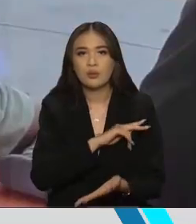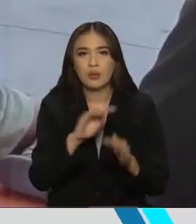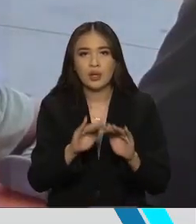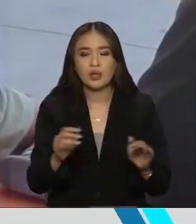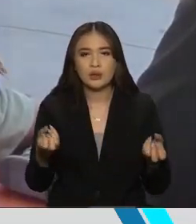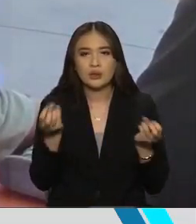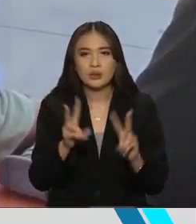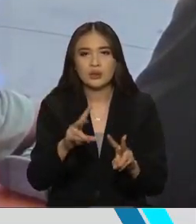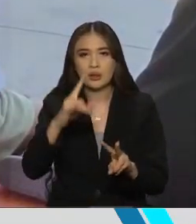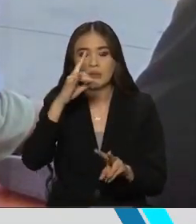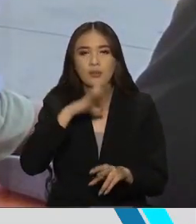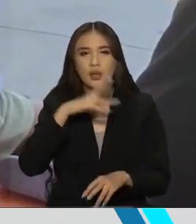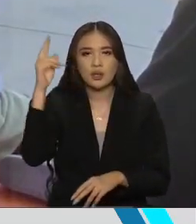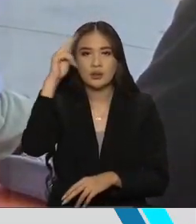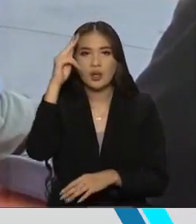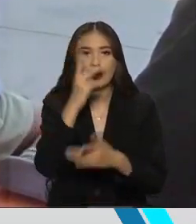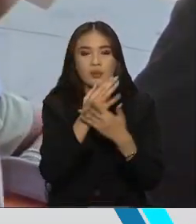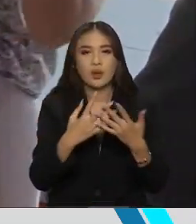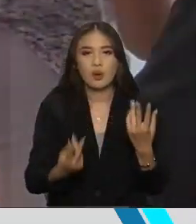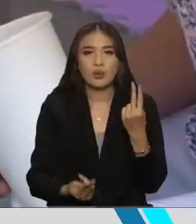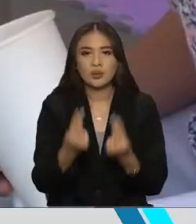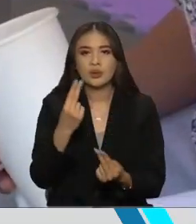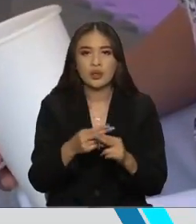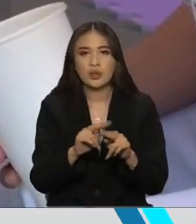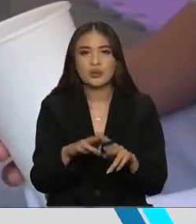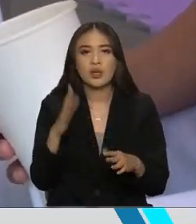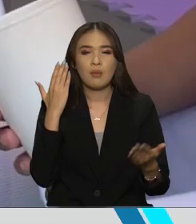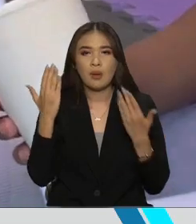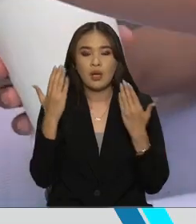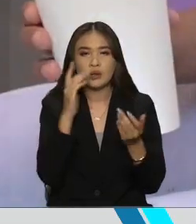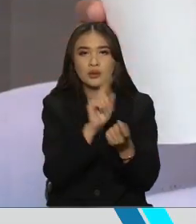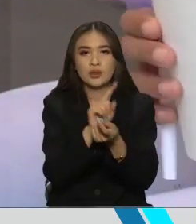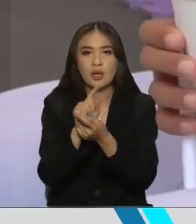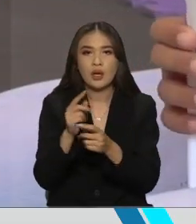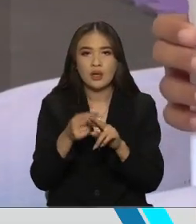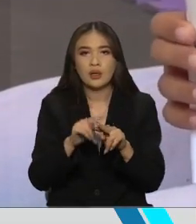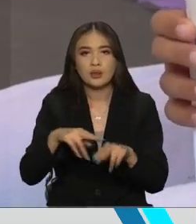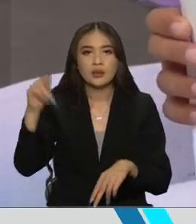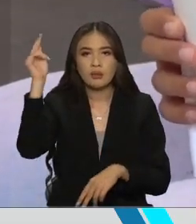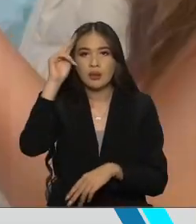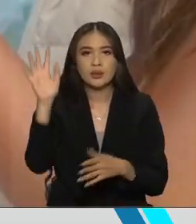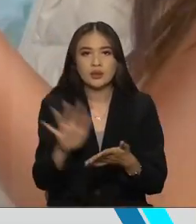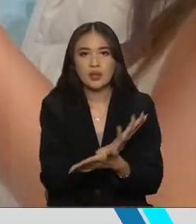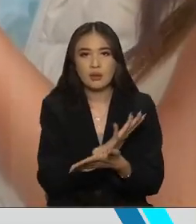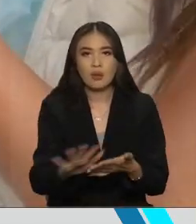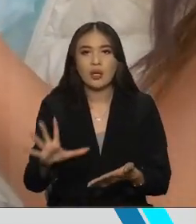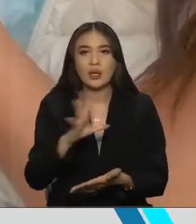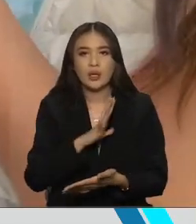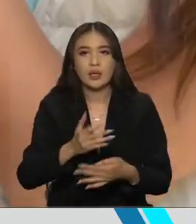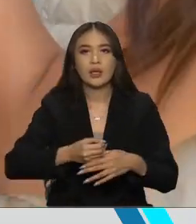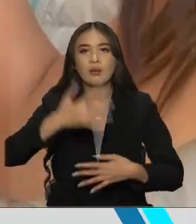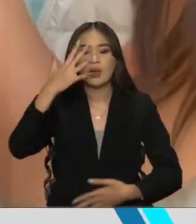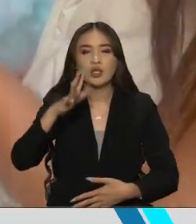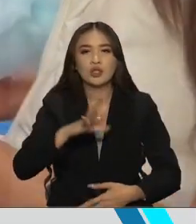арналған сабақтардан бөлек түрлі ойындар, саябақтарда кездесулерде ұйымдастырылады. Сабақтар тегін болғанмен ғимарат